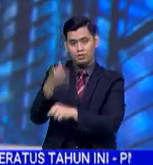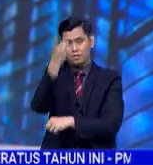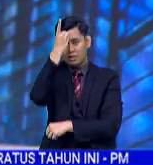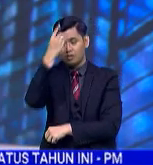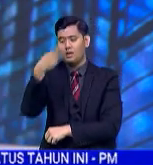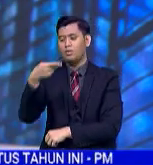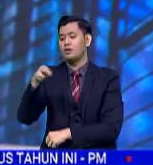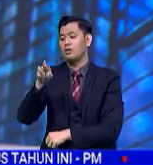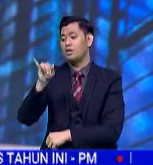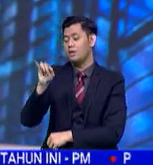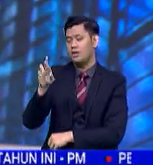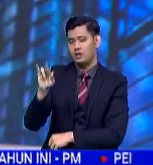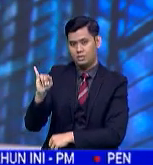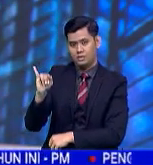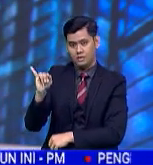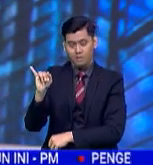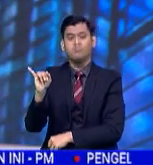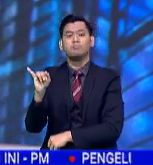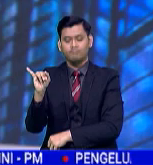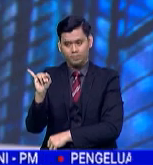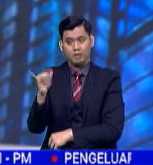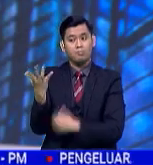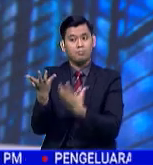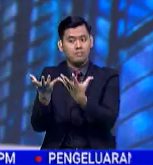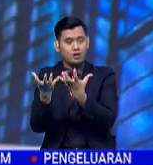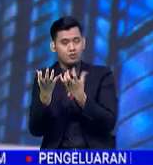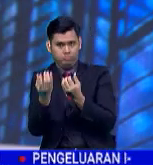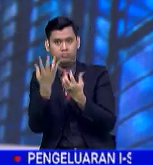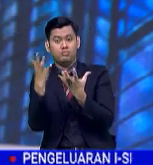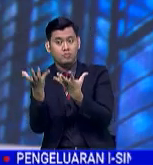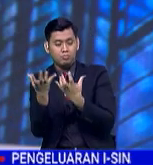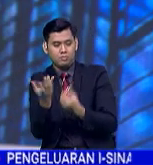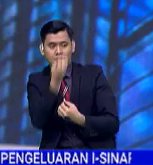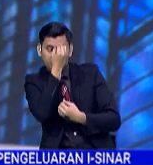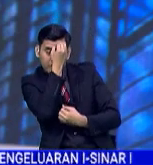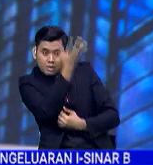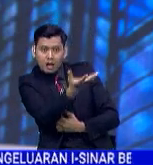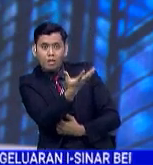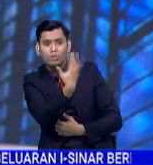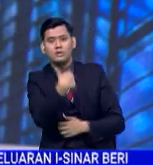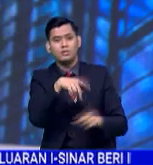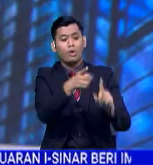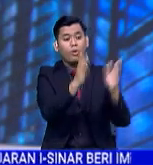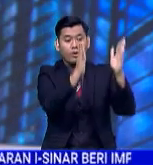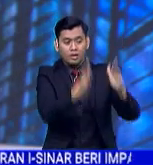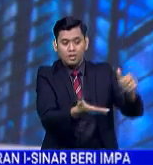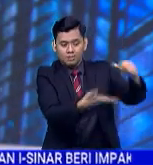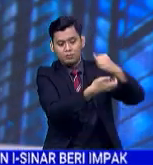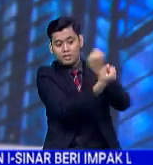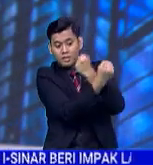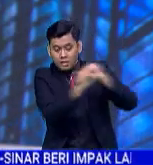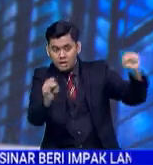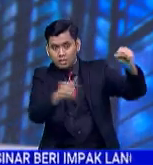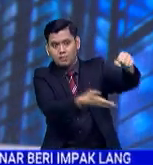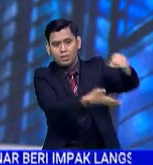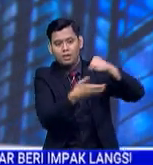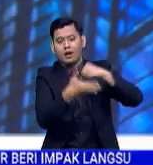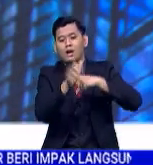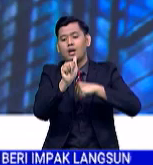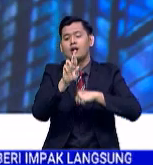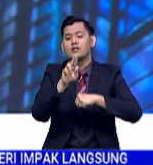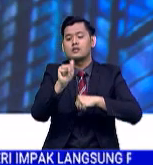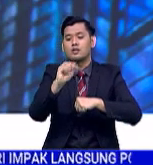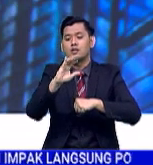memaklumkan pihaknya akan meminta data klinikal daripada pihak pengeluar vaksin AstraZeneca untuk dianalisis oleh Kumpulan